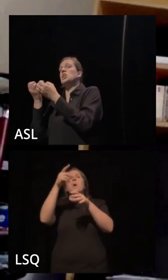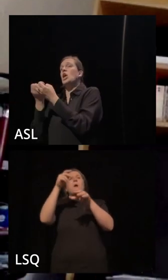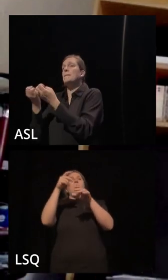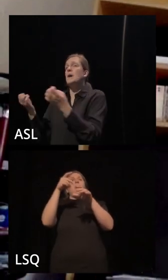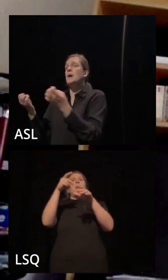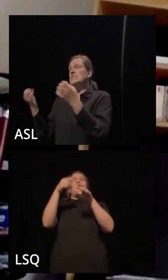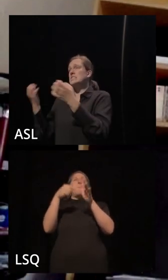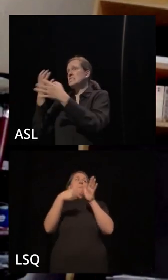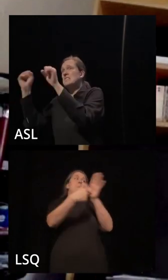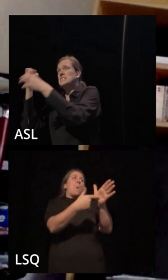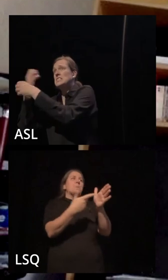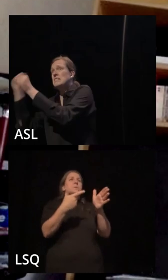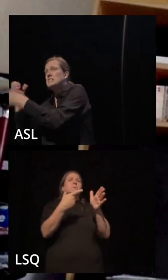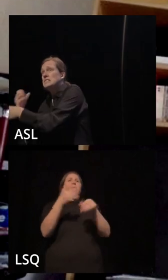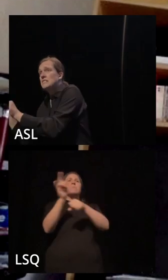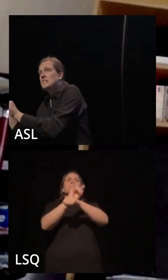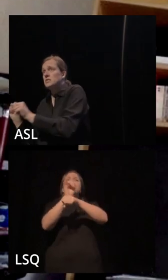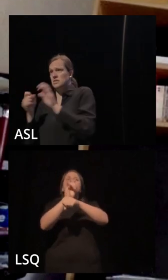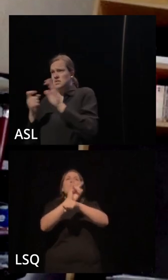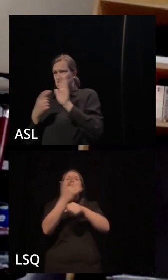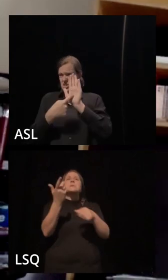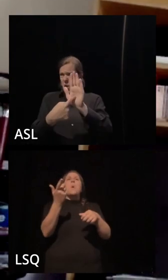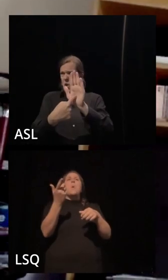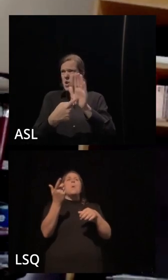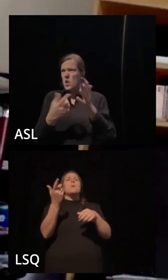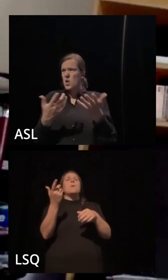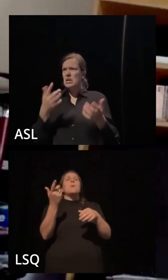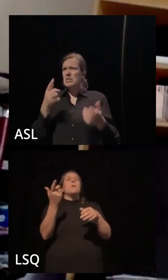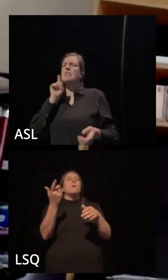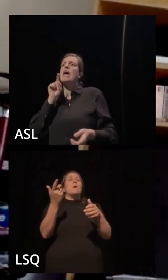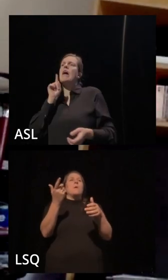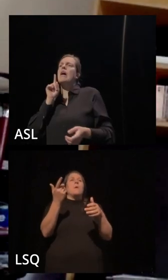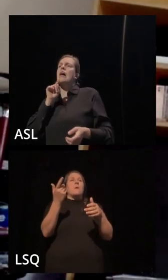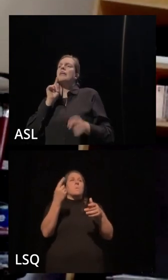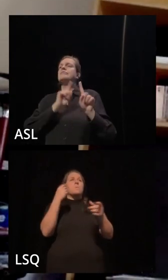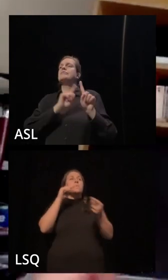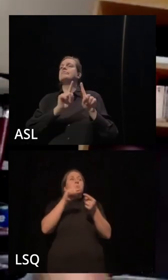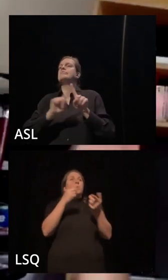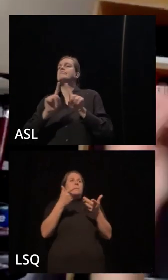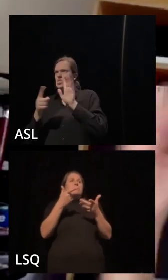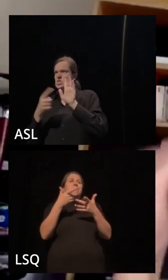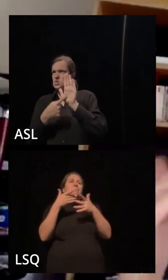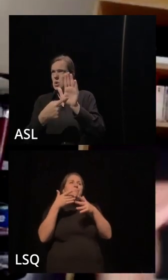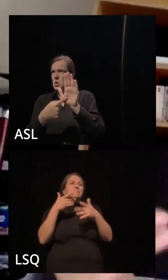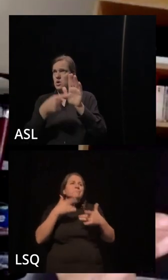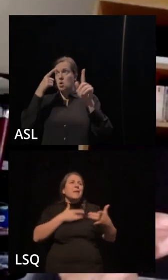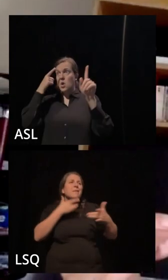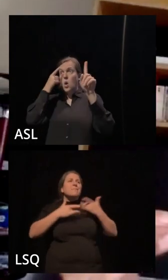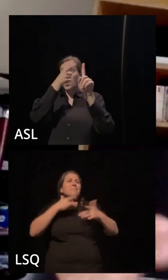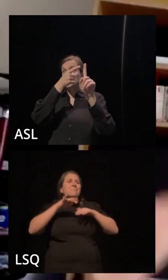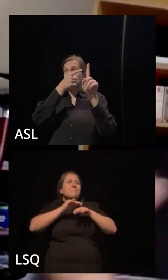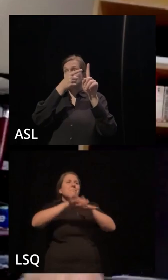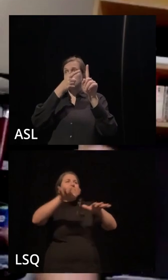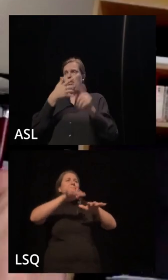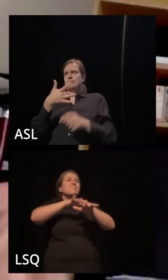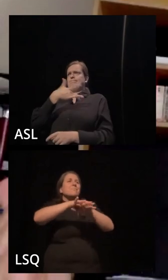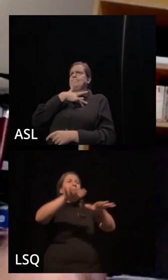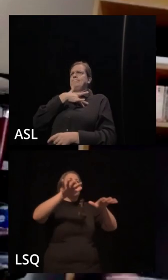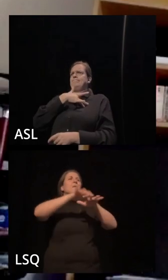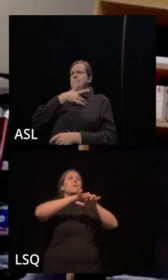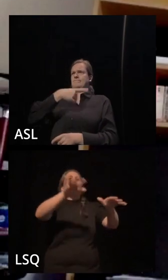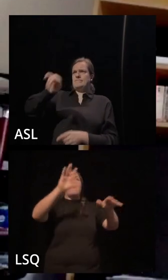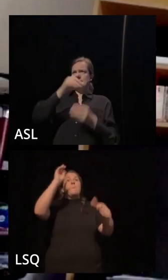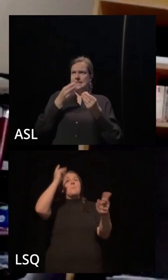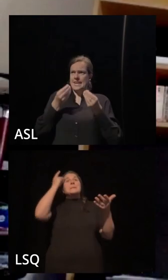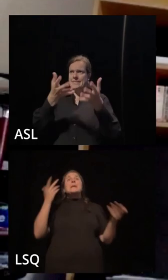registres créatifs mobilisés pour travailler des différents espaces cognitifs sur ces